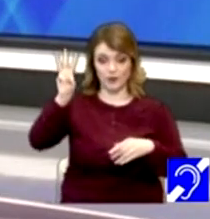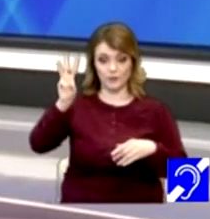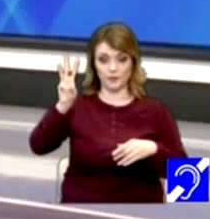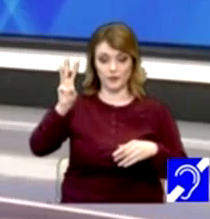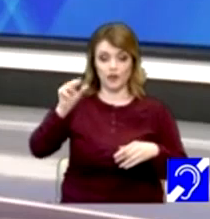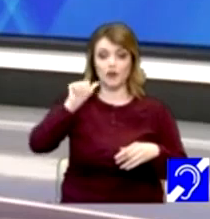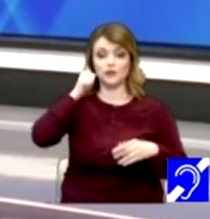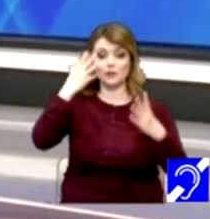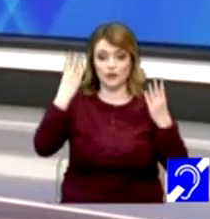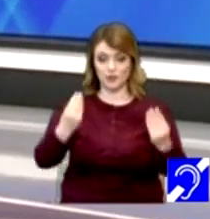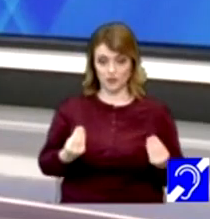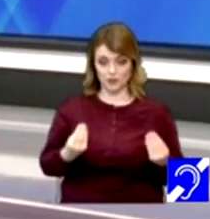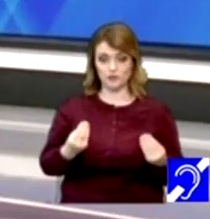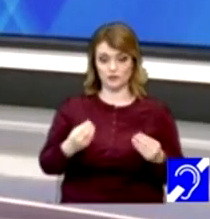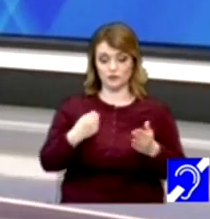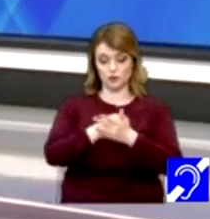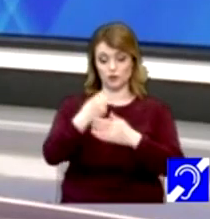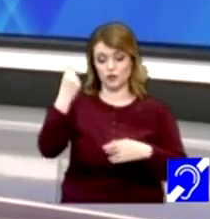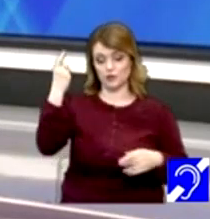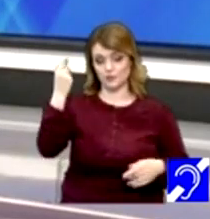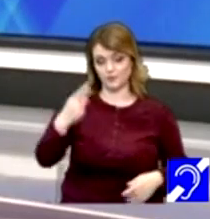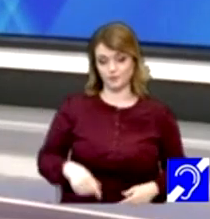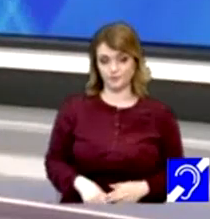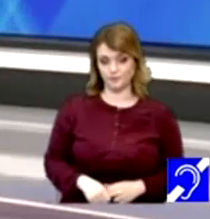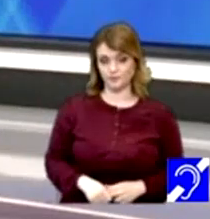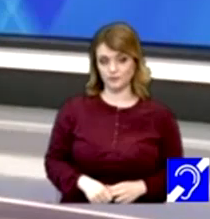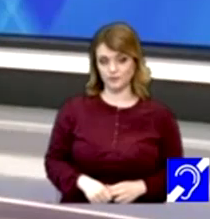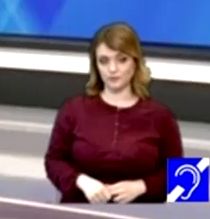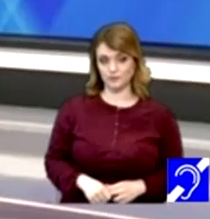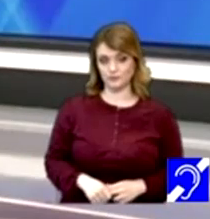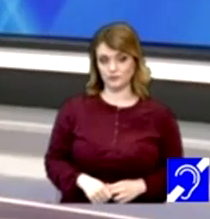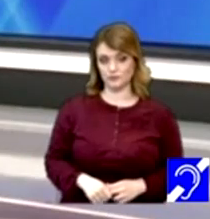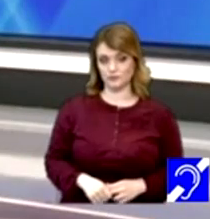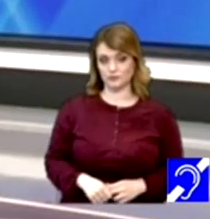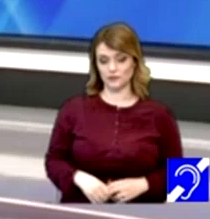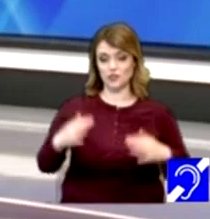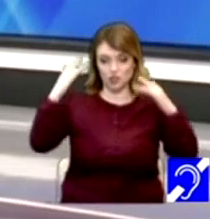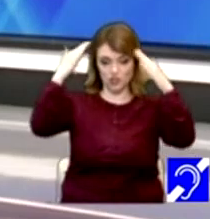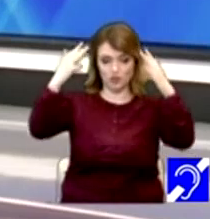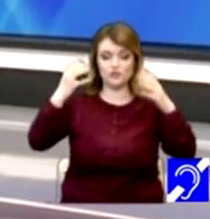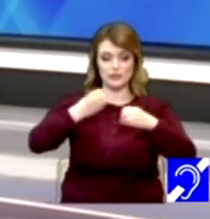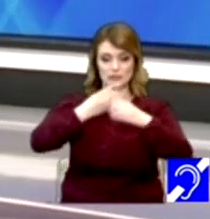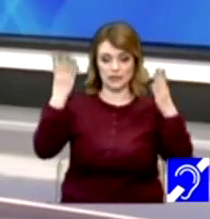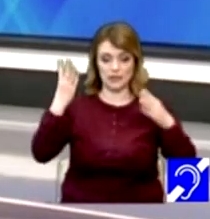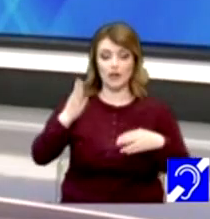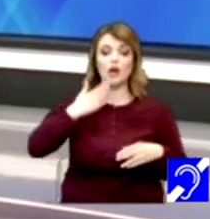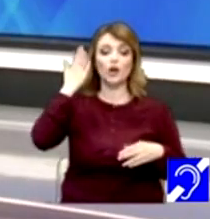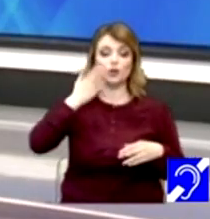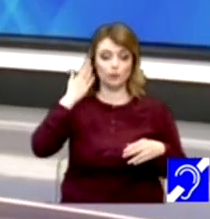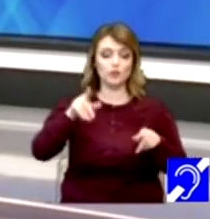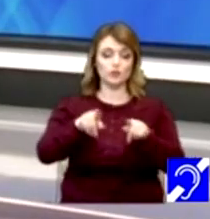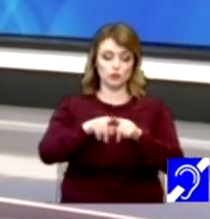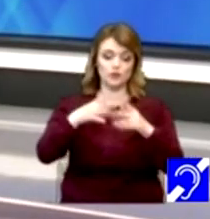și în jur de 11 grade mâine în orele amiezii. Cerul va fi destul de senin. Și în România, ziua de mâine va fi